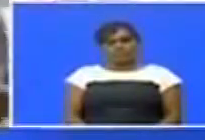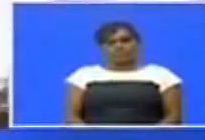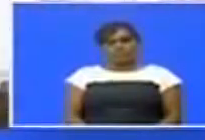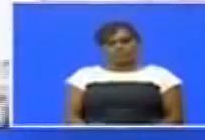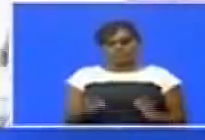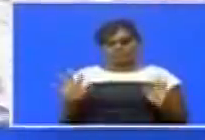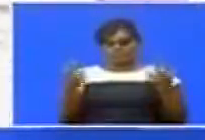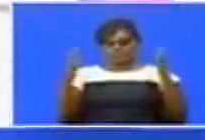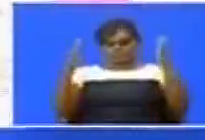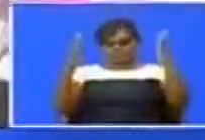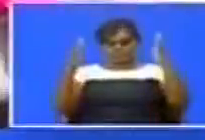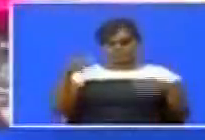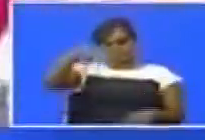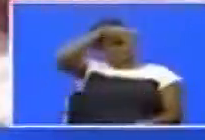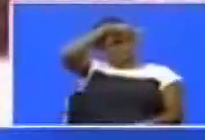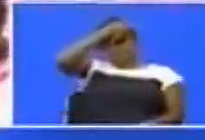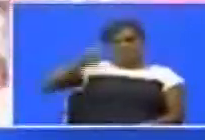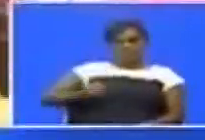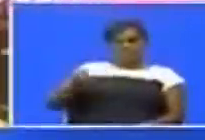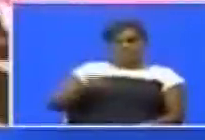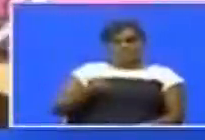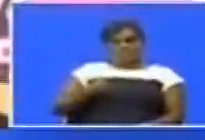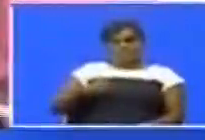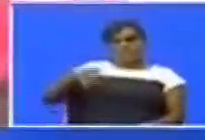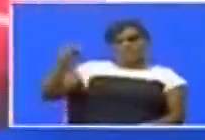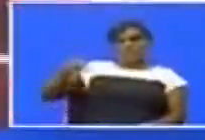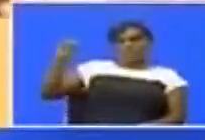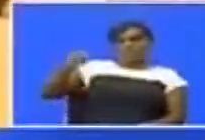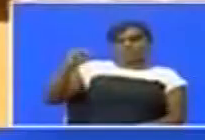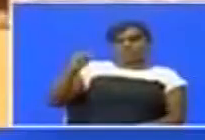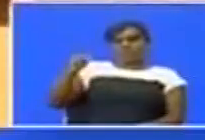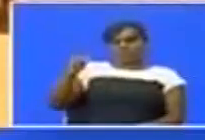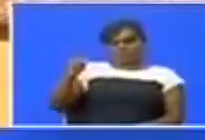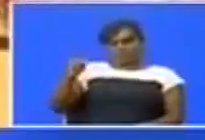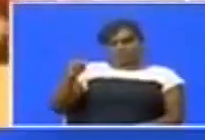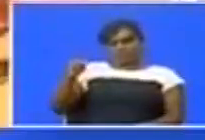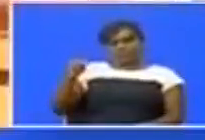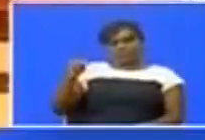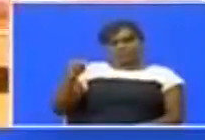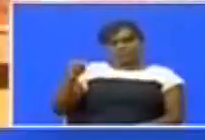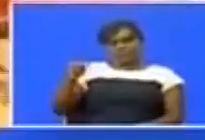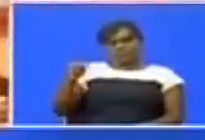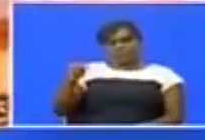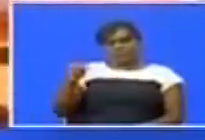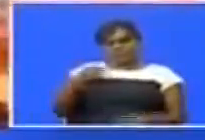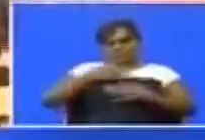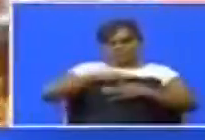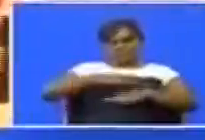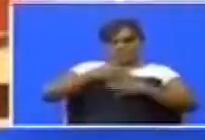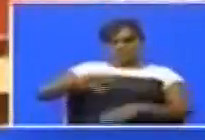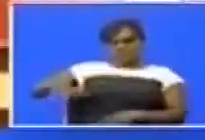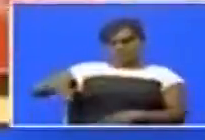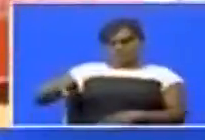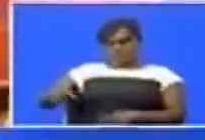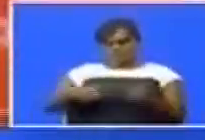Katika sherehe za kuhitimu kwa vijana wanaoelekea kubalehe zilizofanyika katika kambi ya Consolata eneo la Suguta, kaunti ya Samburu, swala